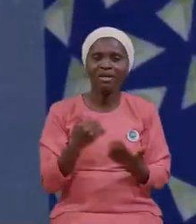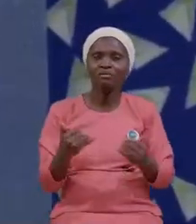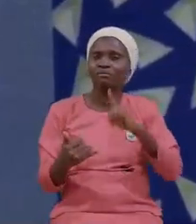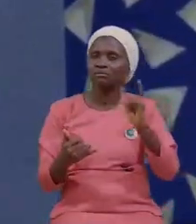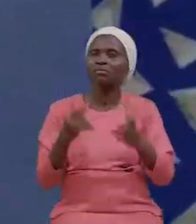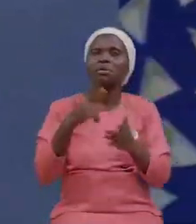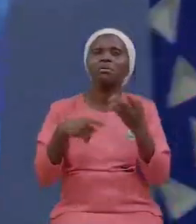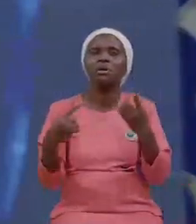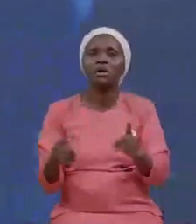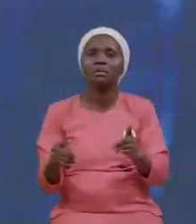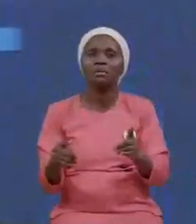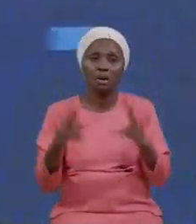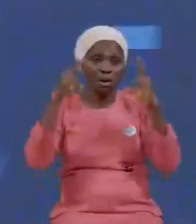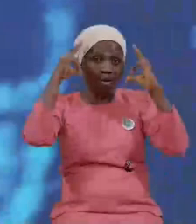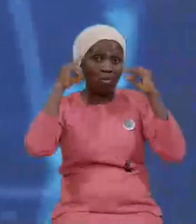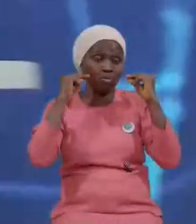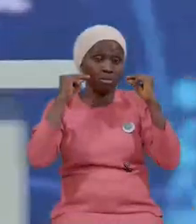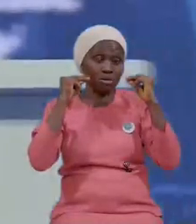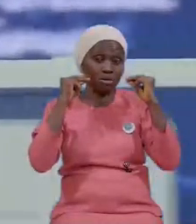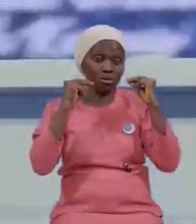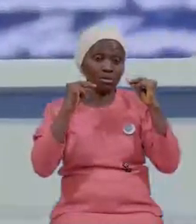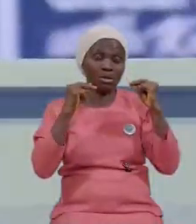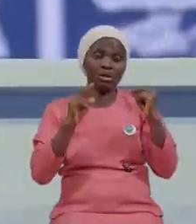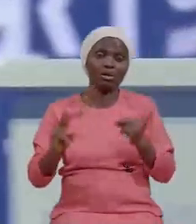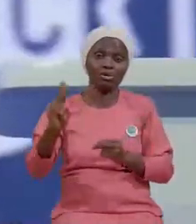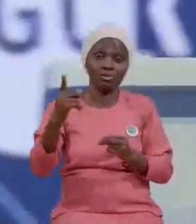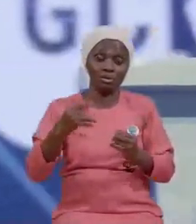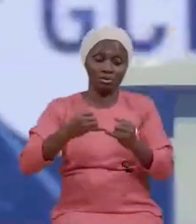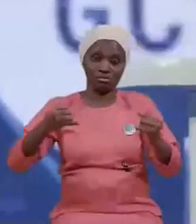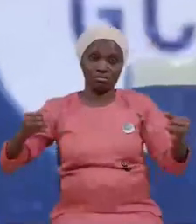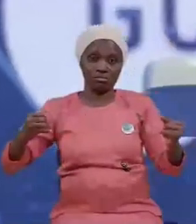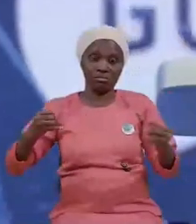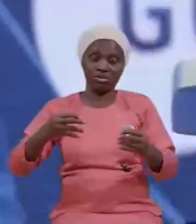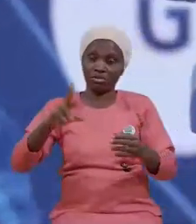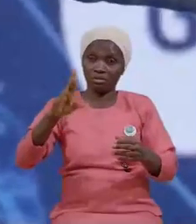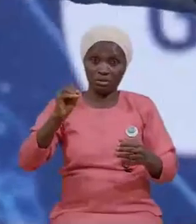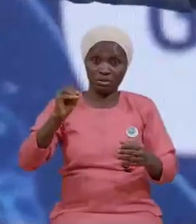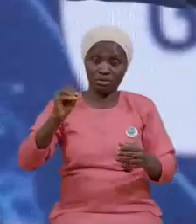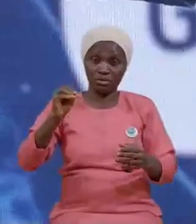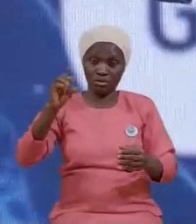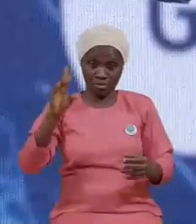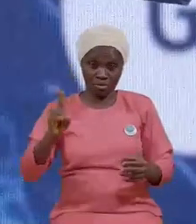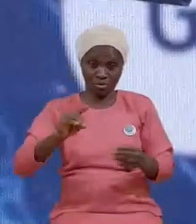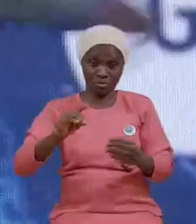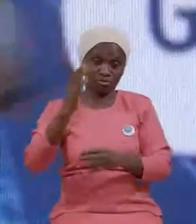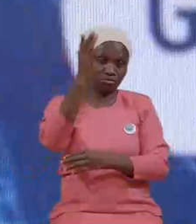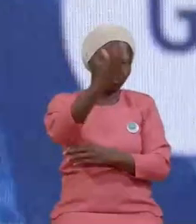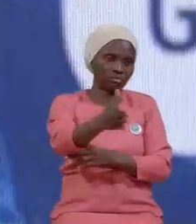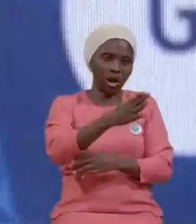Moïse a étendu la verge et la mer Rouge s'est divisée.